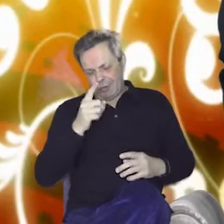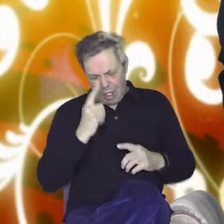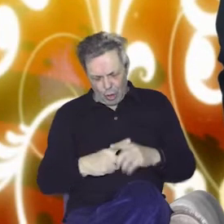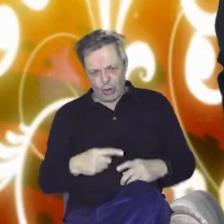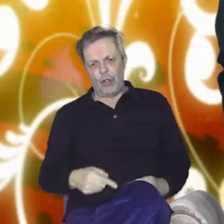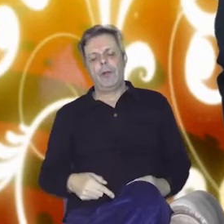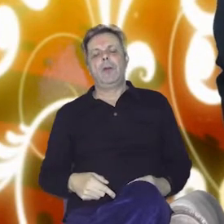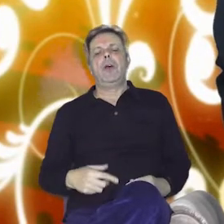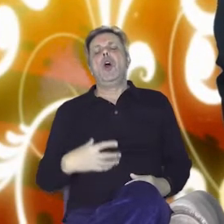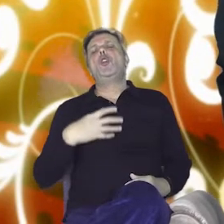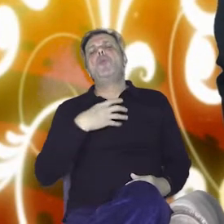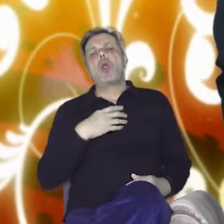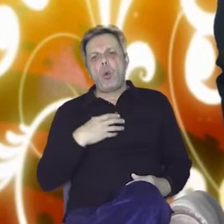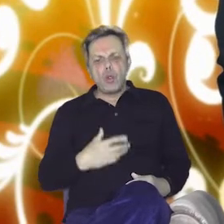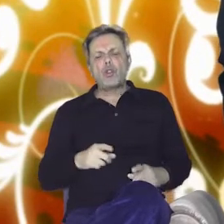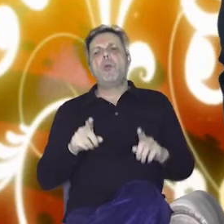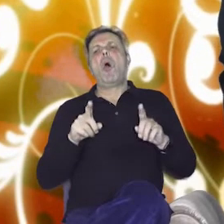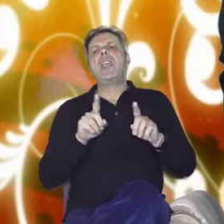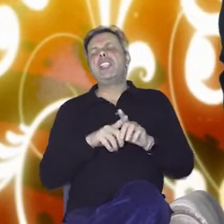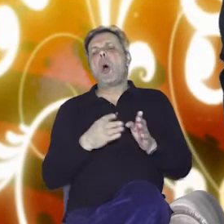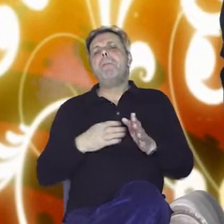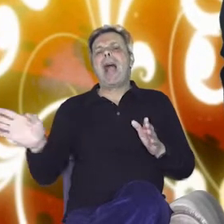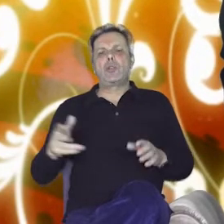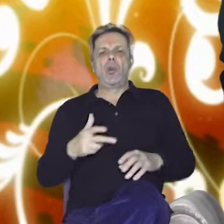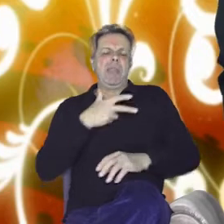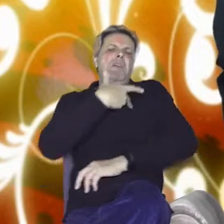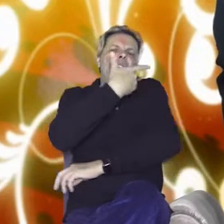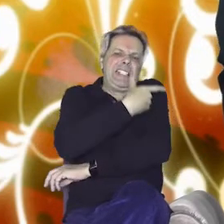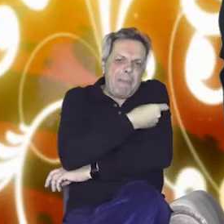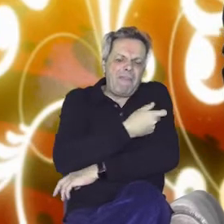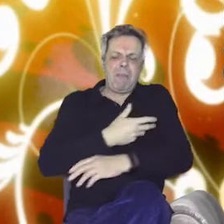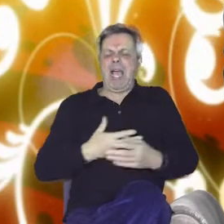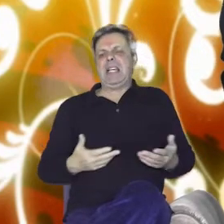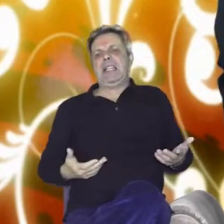i tuberkulozu smo nekako eliminirali i cjepivima, jel, i